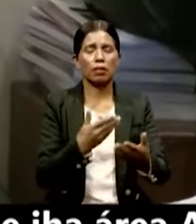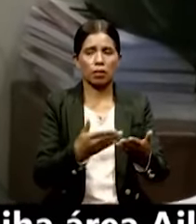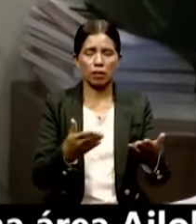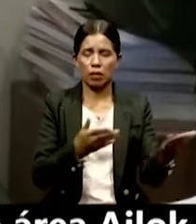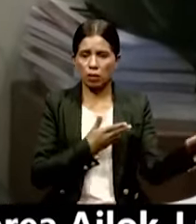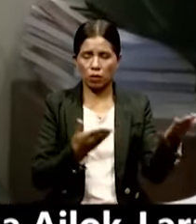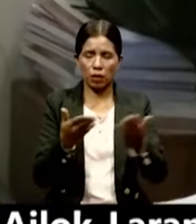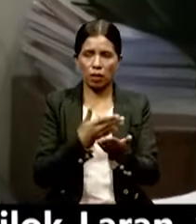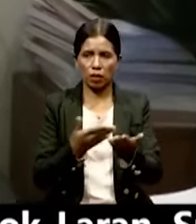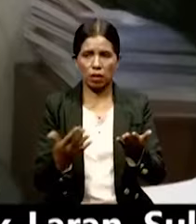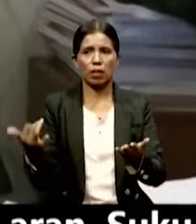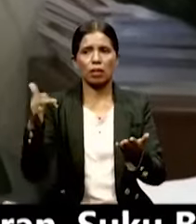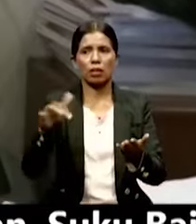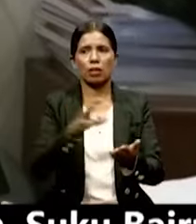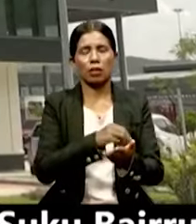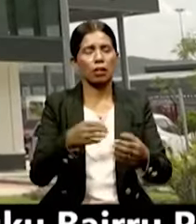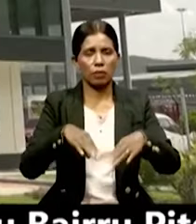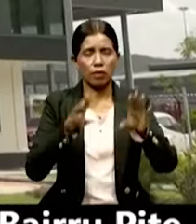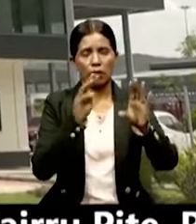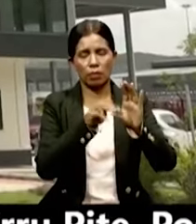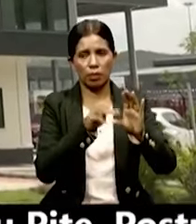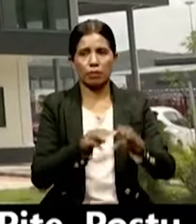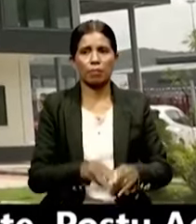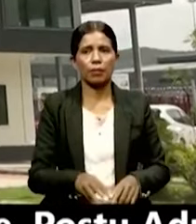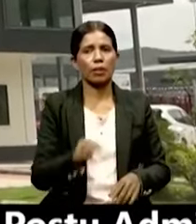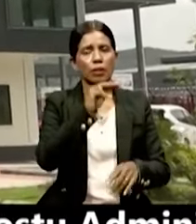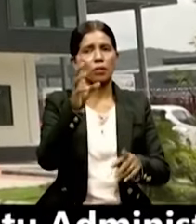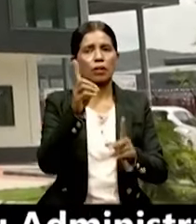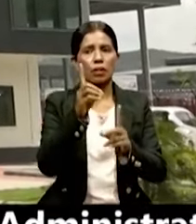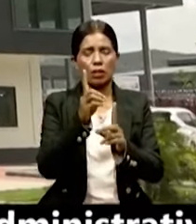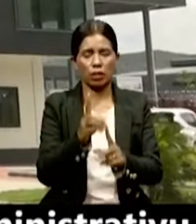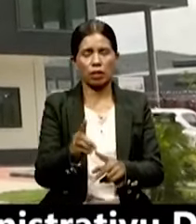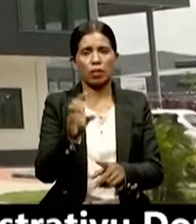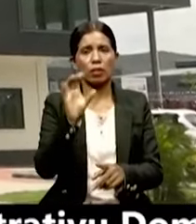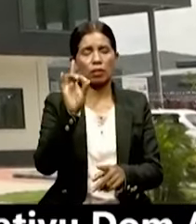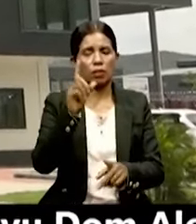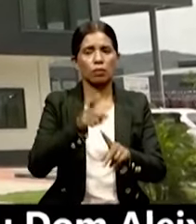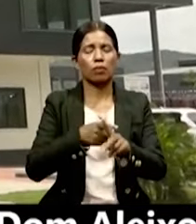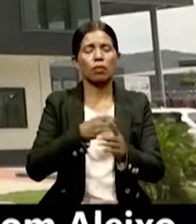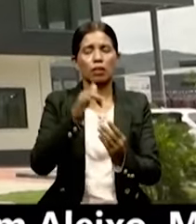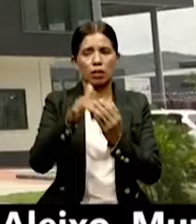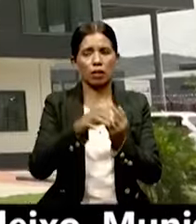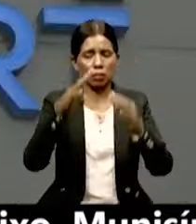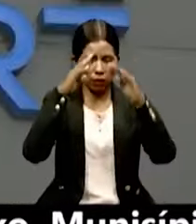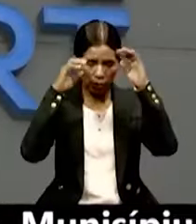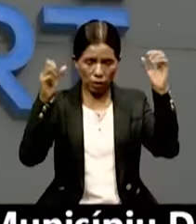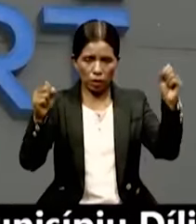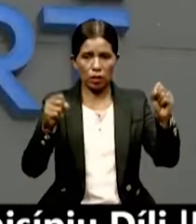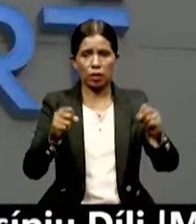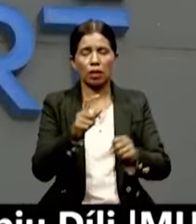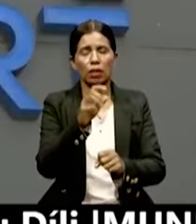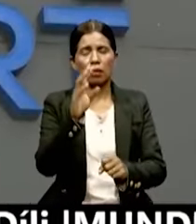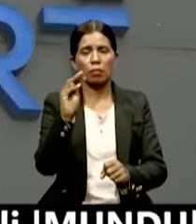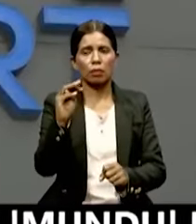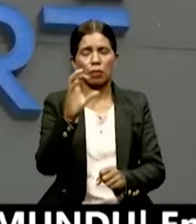importa saham sih, rambut mas batu isi yang nakal. Ia segunda lorong walu fulan janeiro, presidente Timor Port Rafael Ribeiro